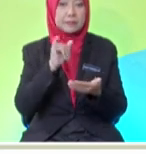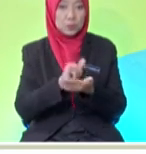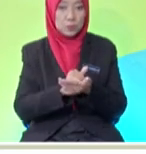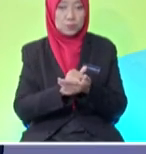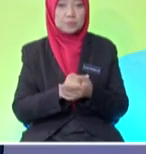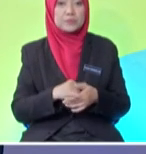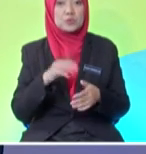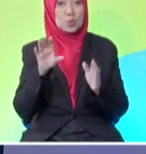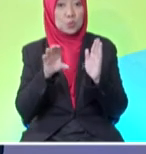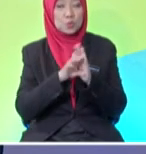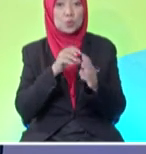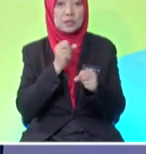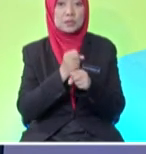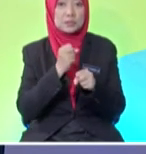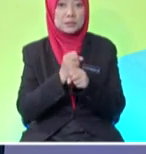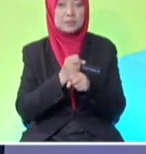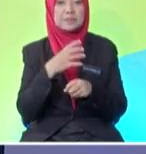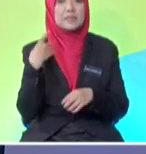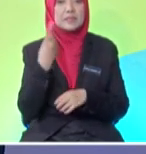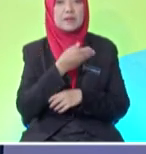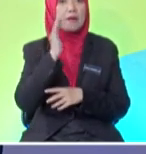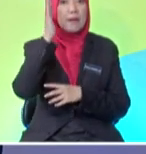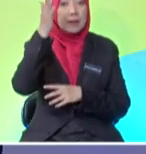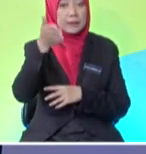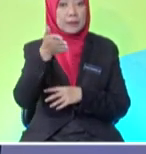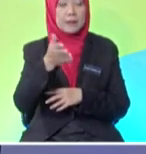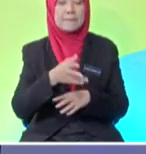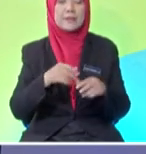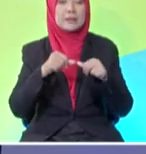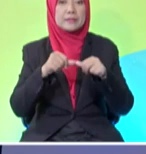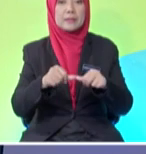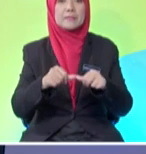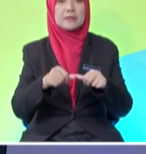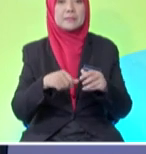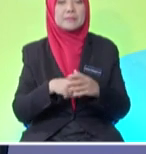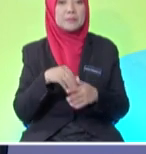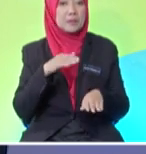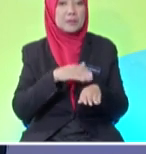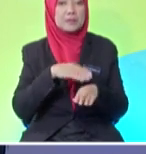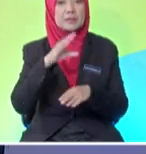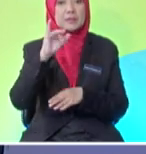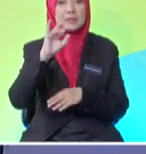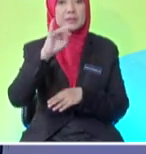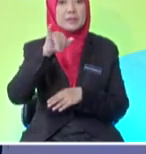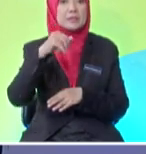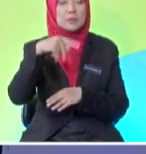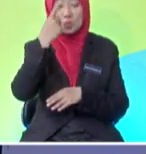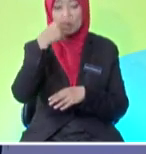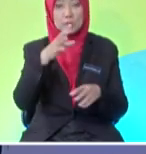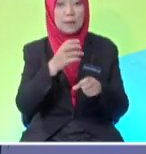kerja bagian atas sehingga kita akan menetapkan kelegaan pada injak nah dapatkan dia punya